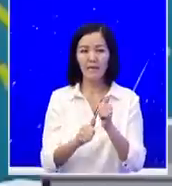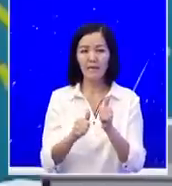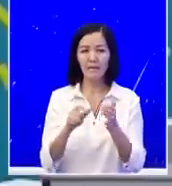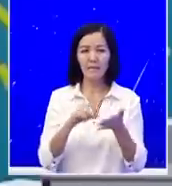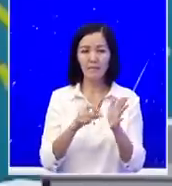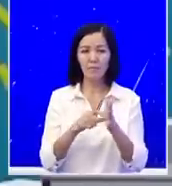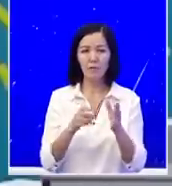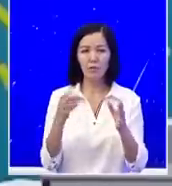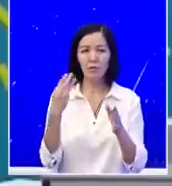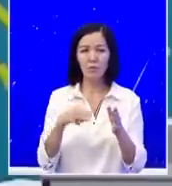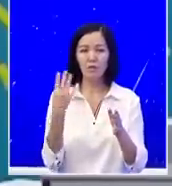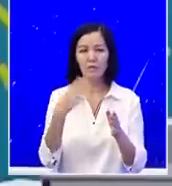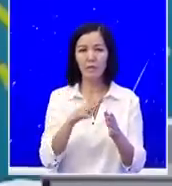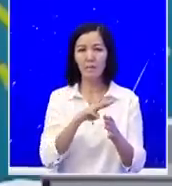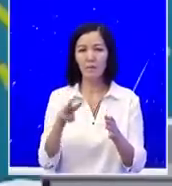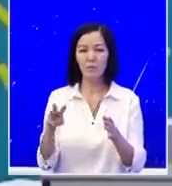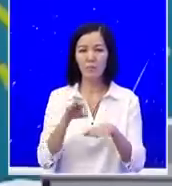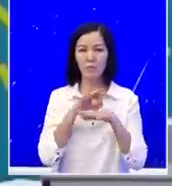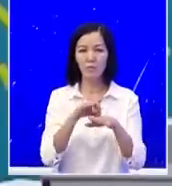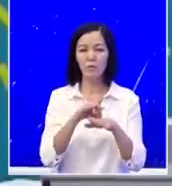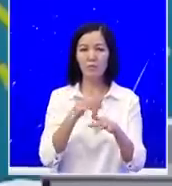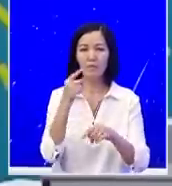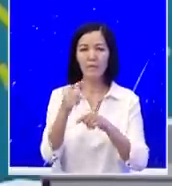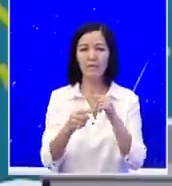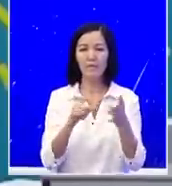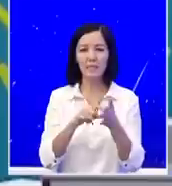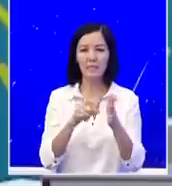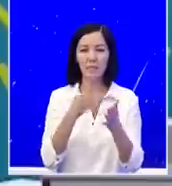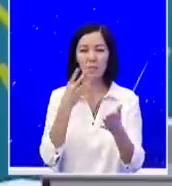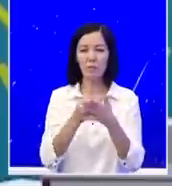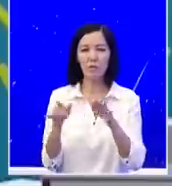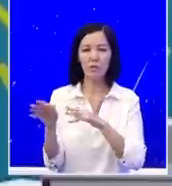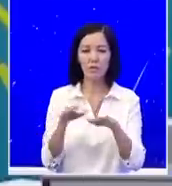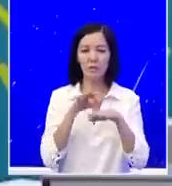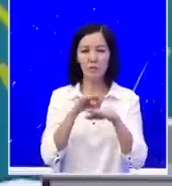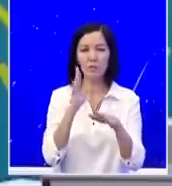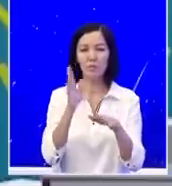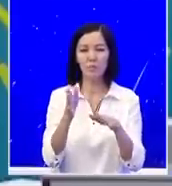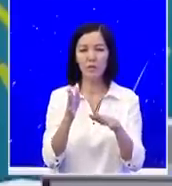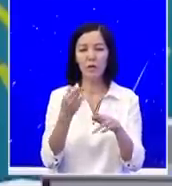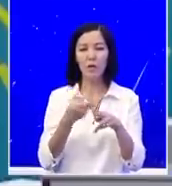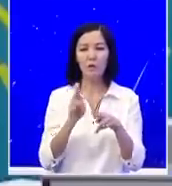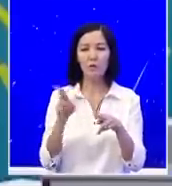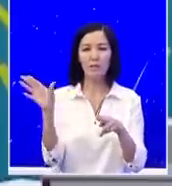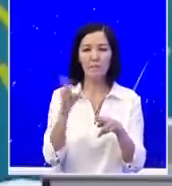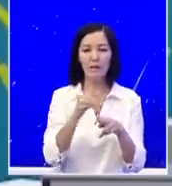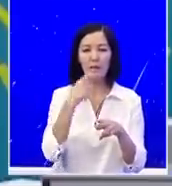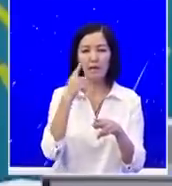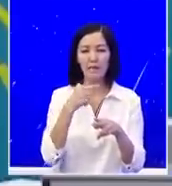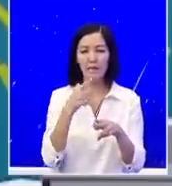бір 30-40 минуттың ішінде өткізіп, келесі сынып өзін іс-шарасын өткізетін болады. Сондықтан осы барлық